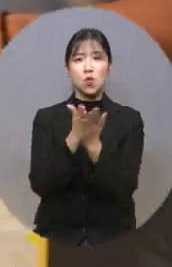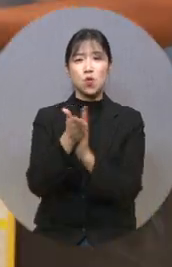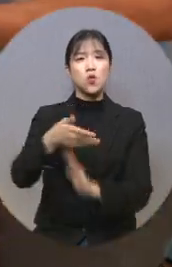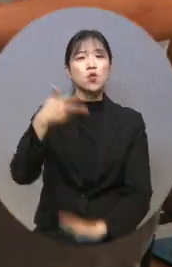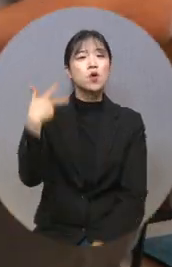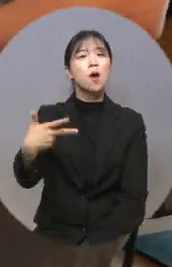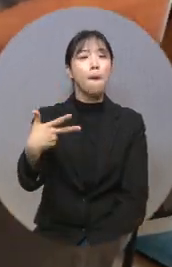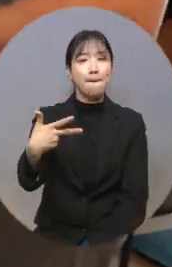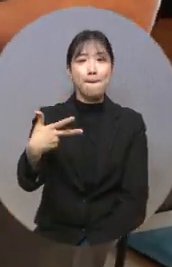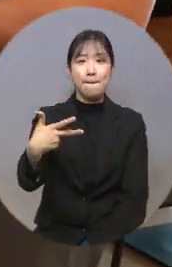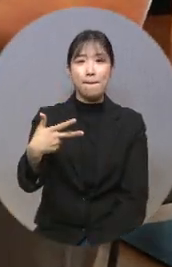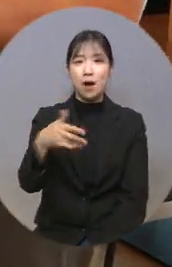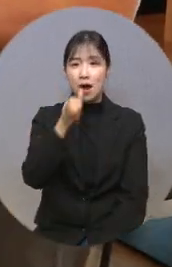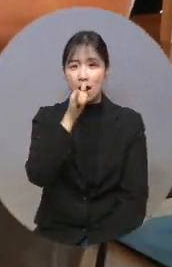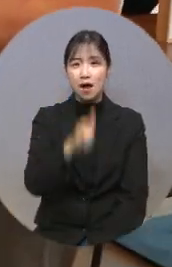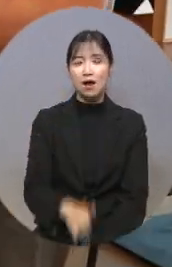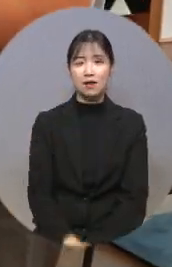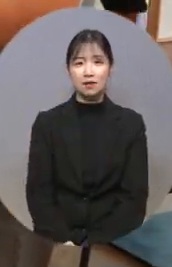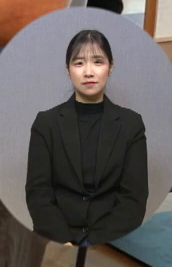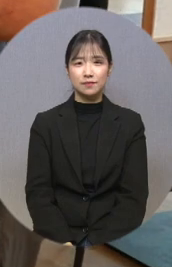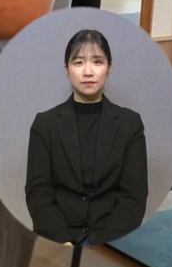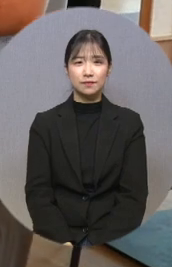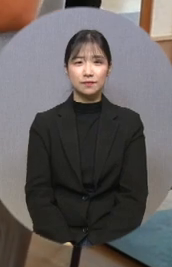일곱 종류래. 난 이거 다 맞아. 우리도 이거.